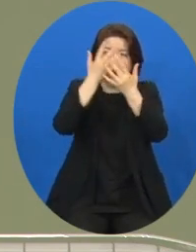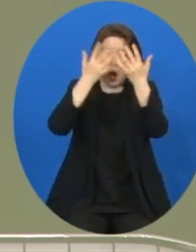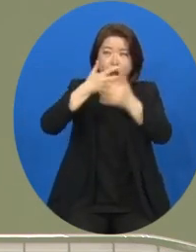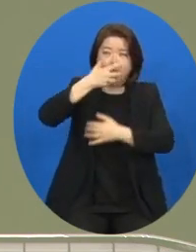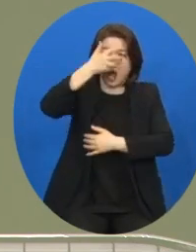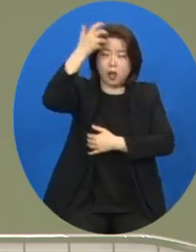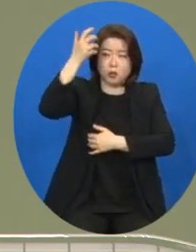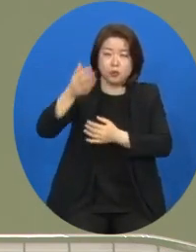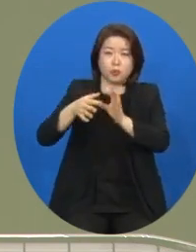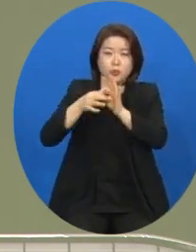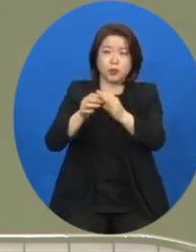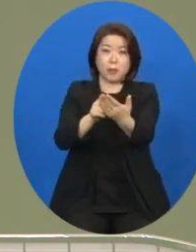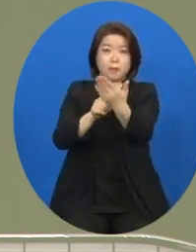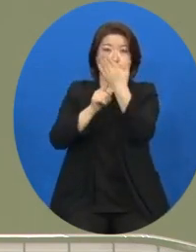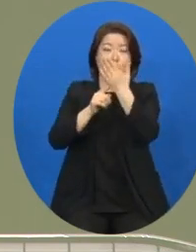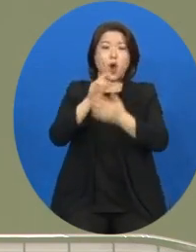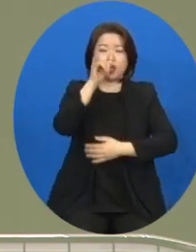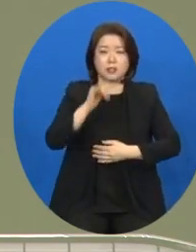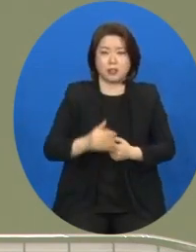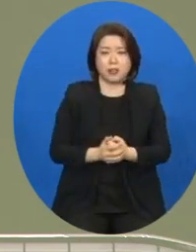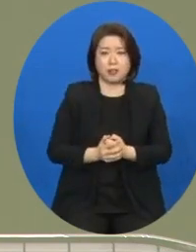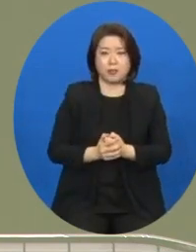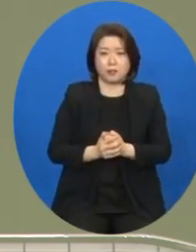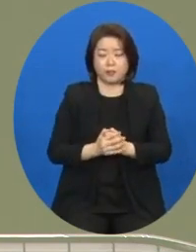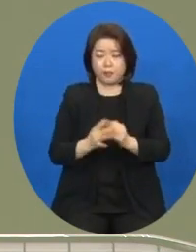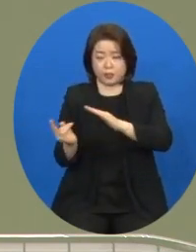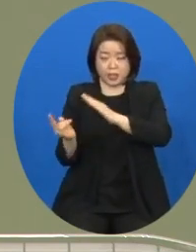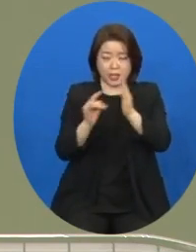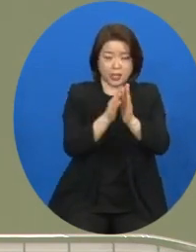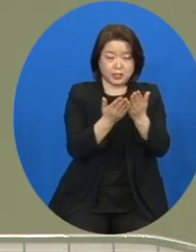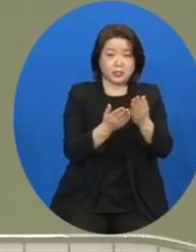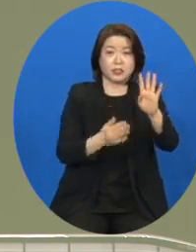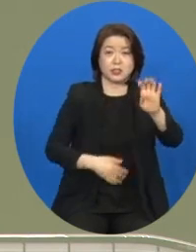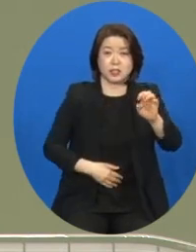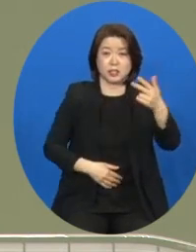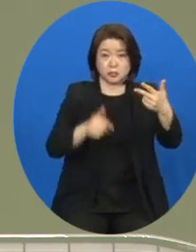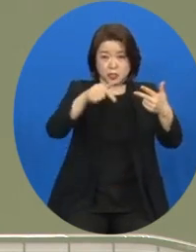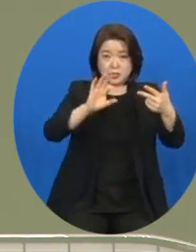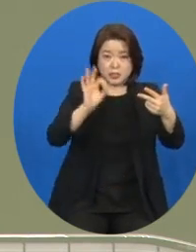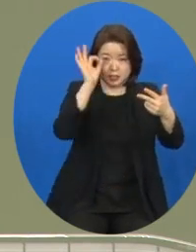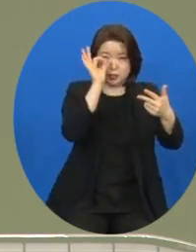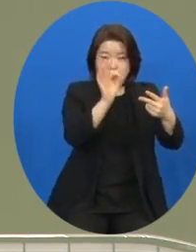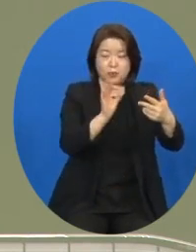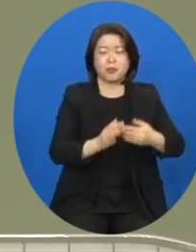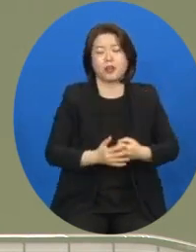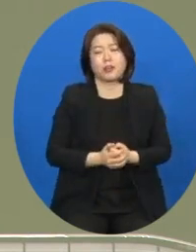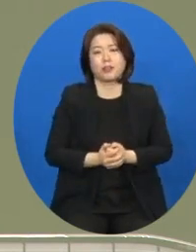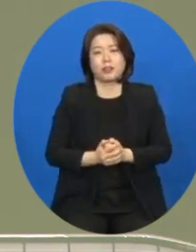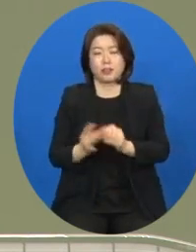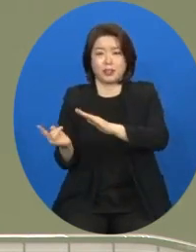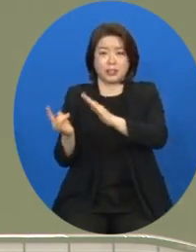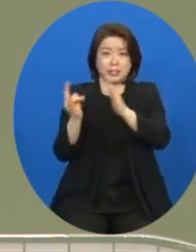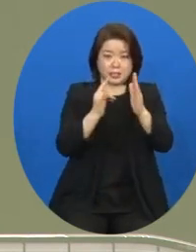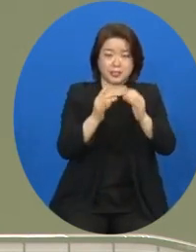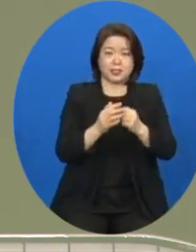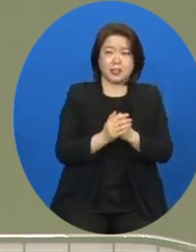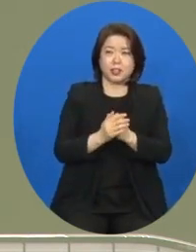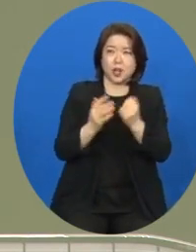보여준 내용입니다. 에스겔서 47장에 보면 에스겔이 환상